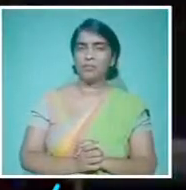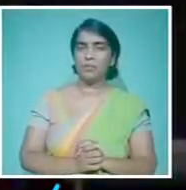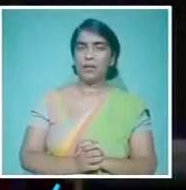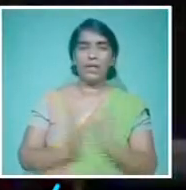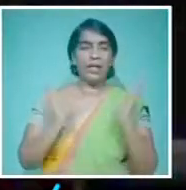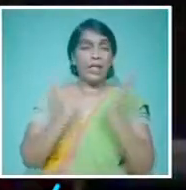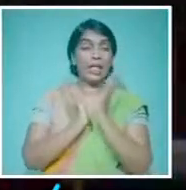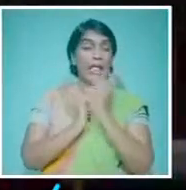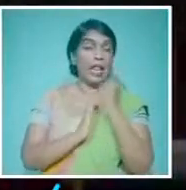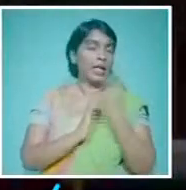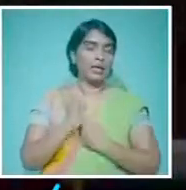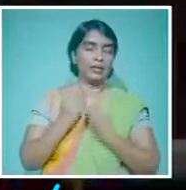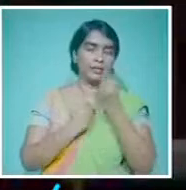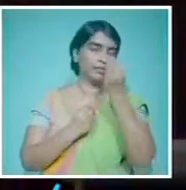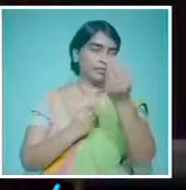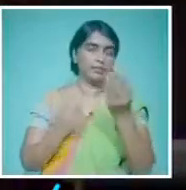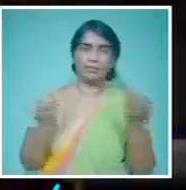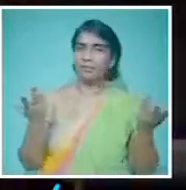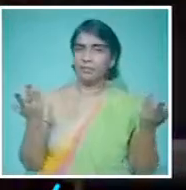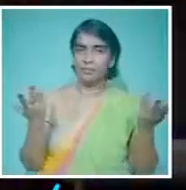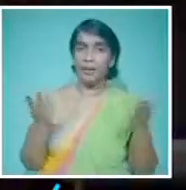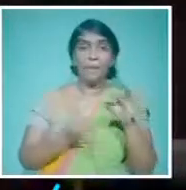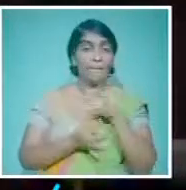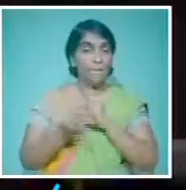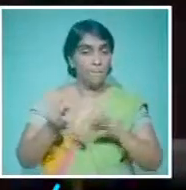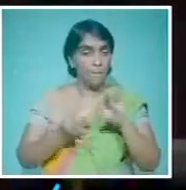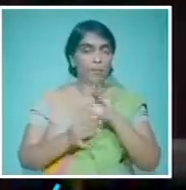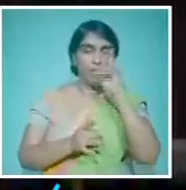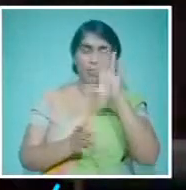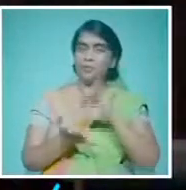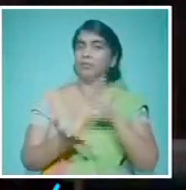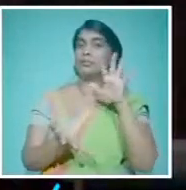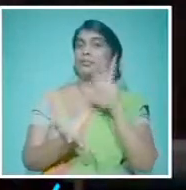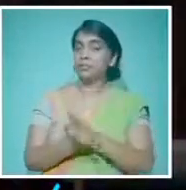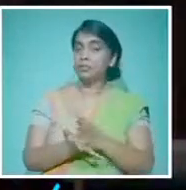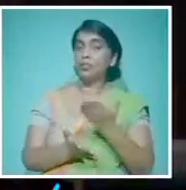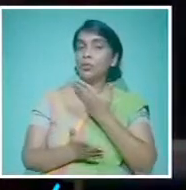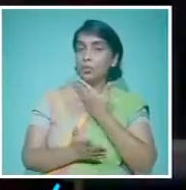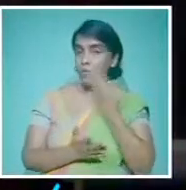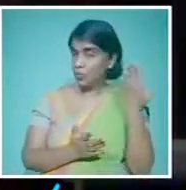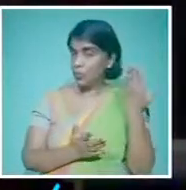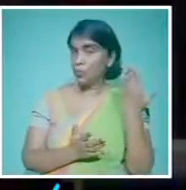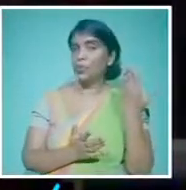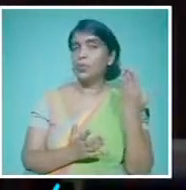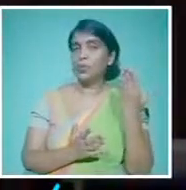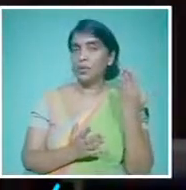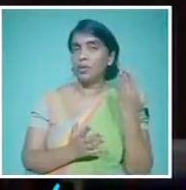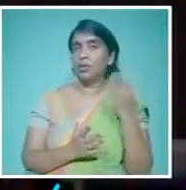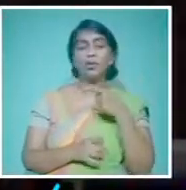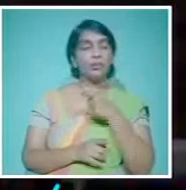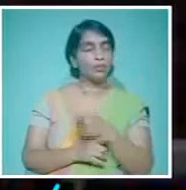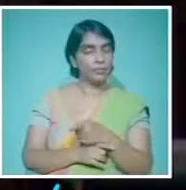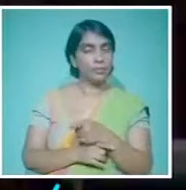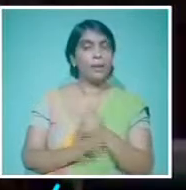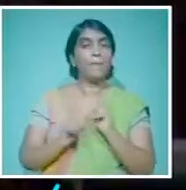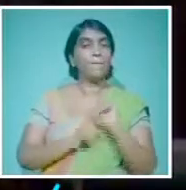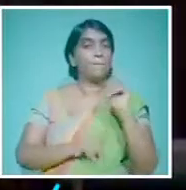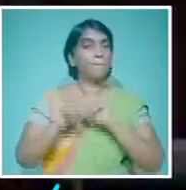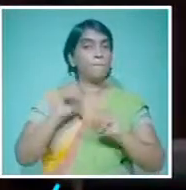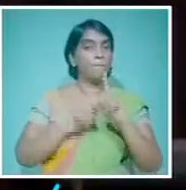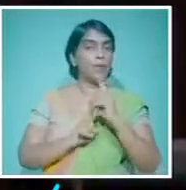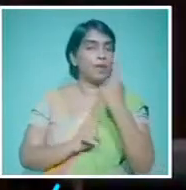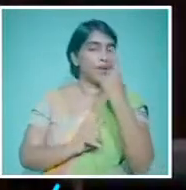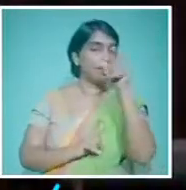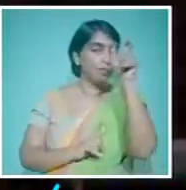Kalau ni tidak ada nabe, perjataan terbahaya, istabi takaran napoluang, me parlimen tu ini kemak